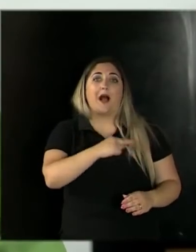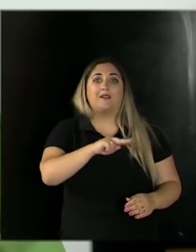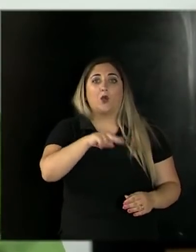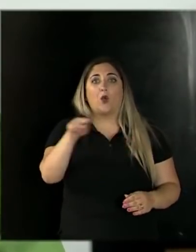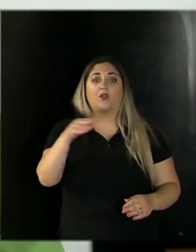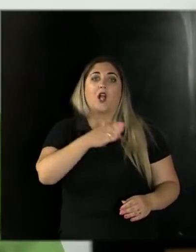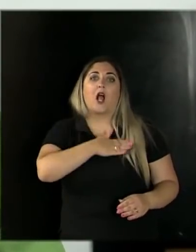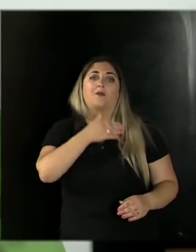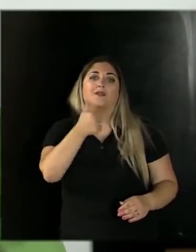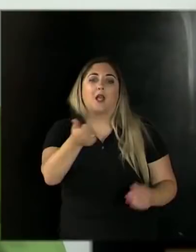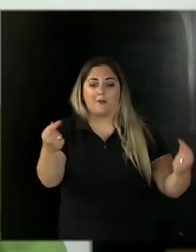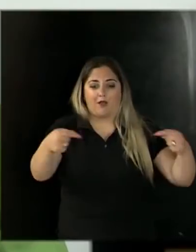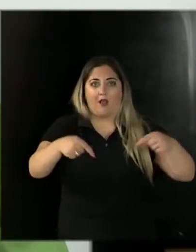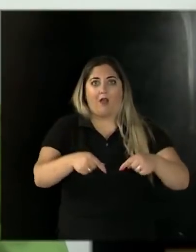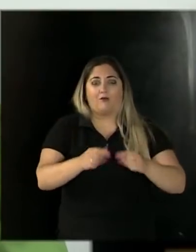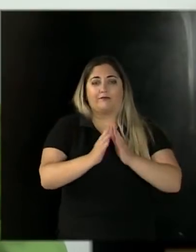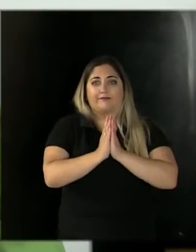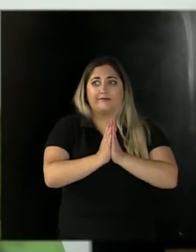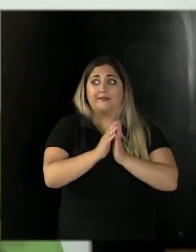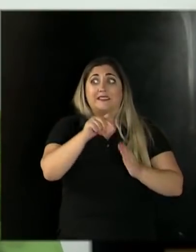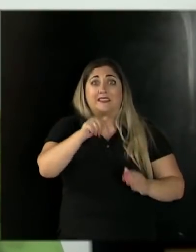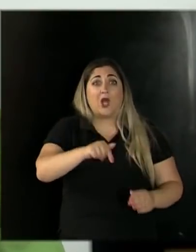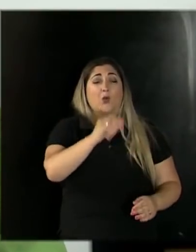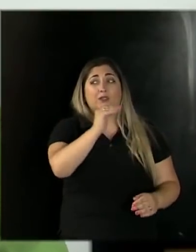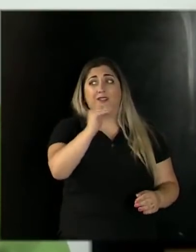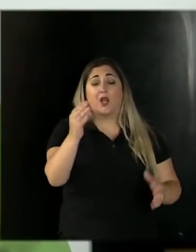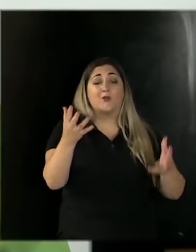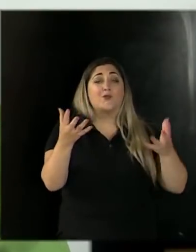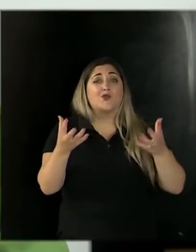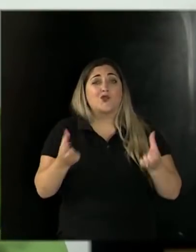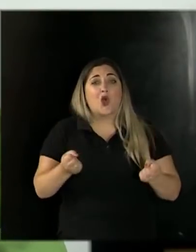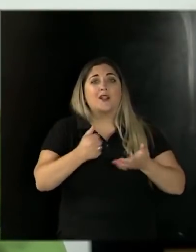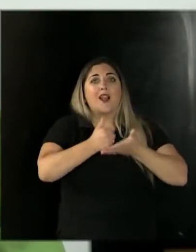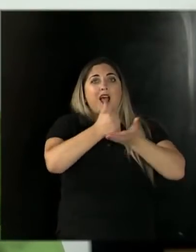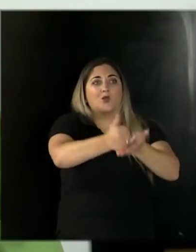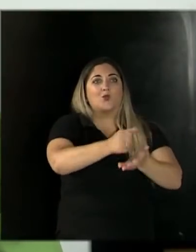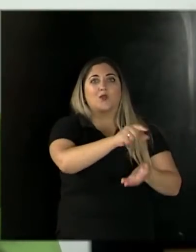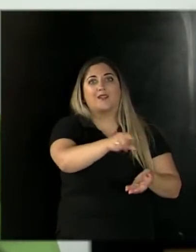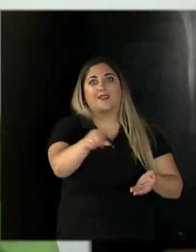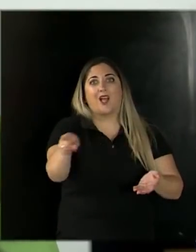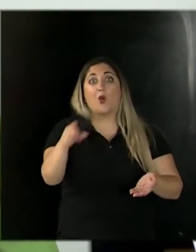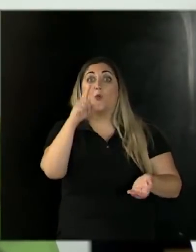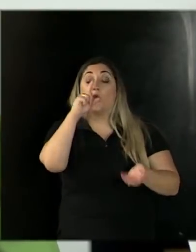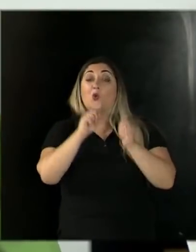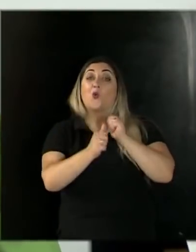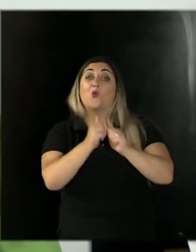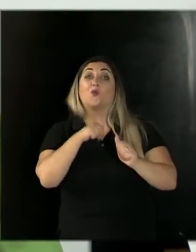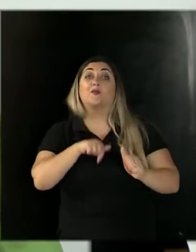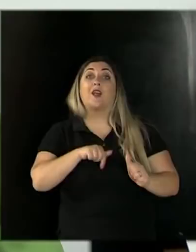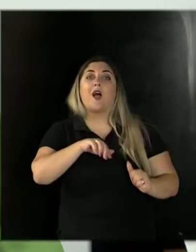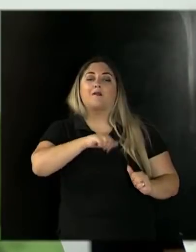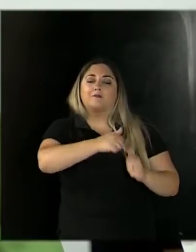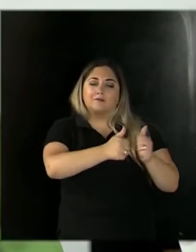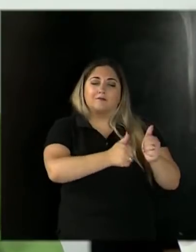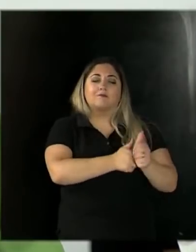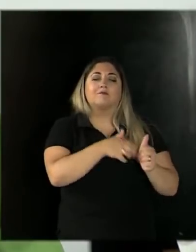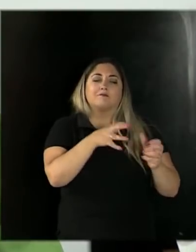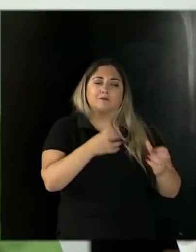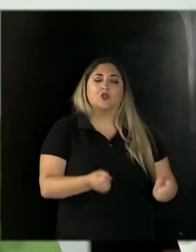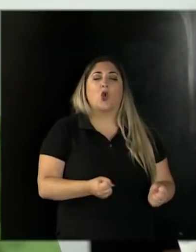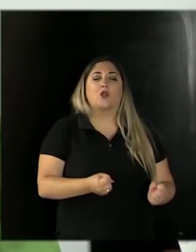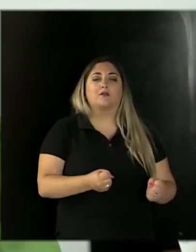ġeneruż ma' din id-dar, ma' dawn id-djar li jilqgħu fihom lil ħutna li għandhom